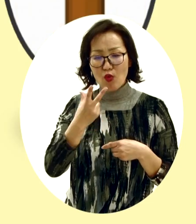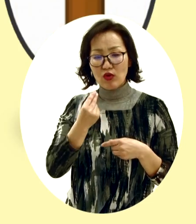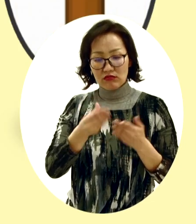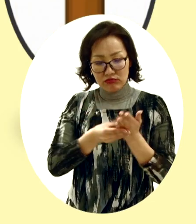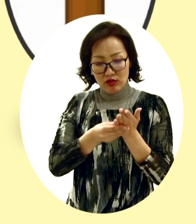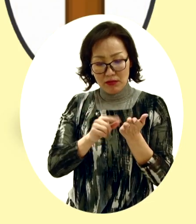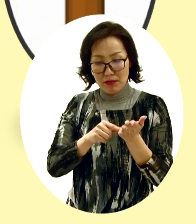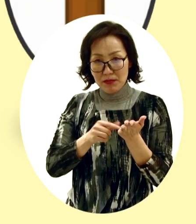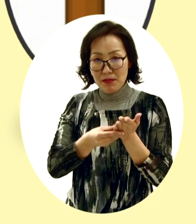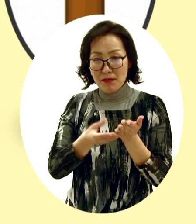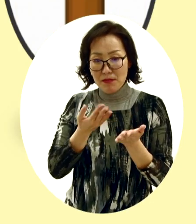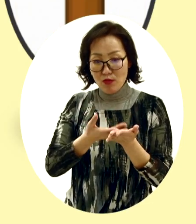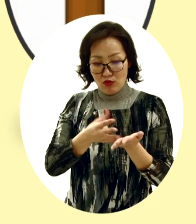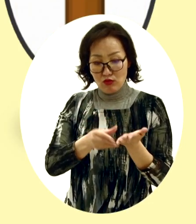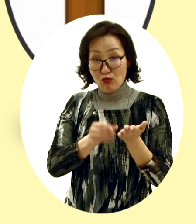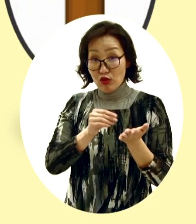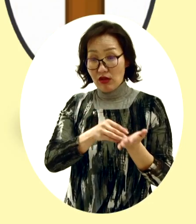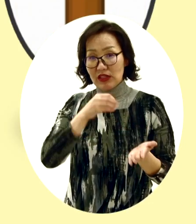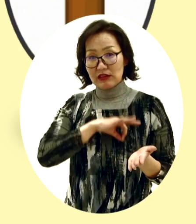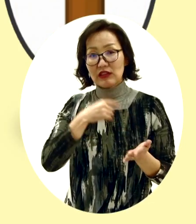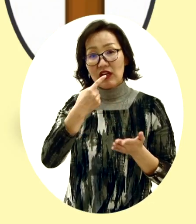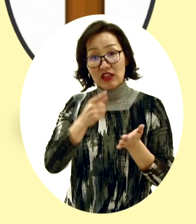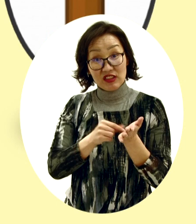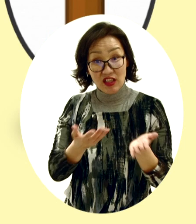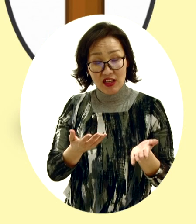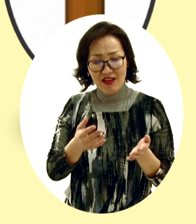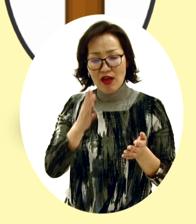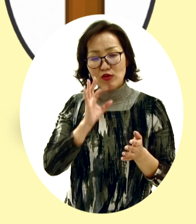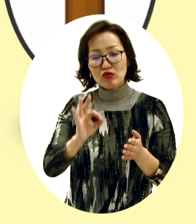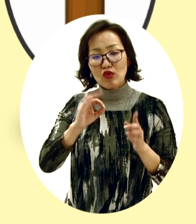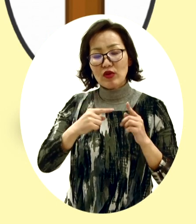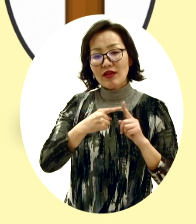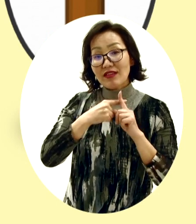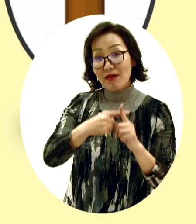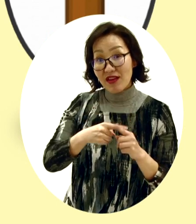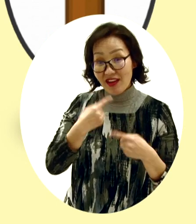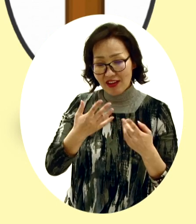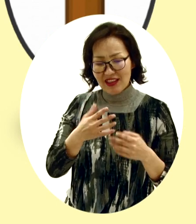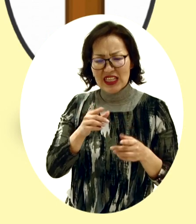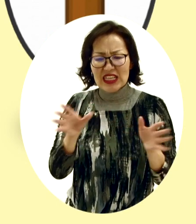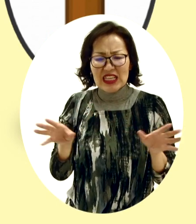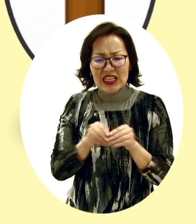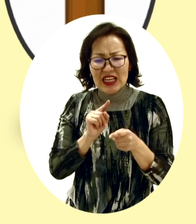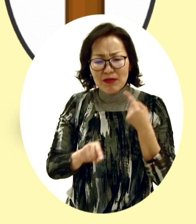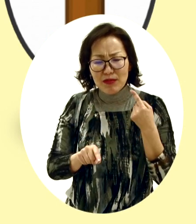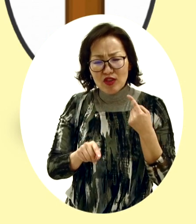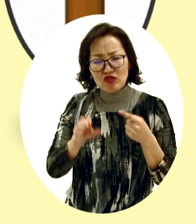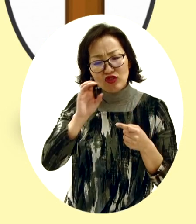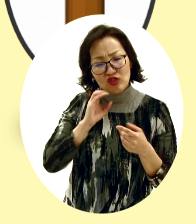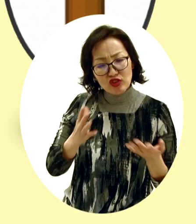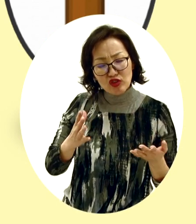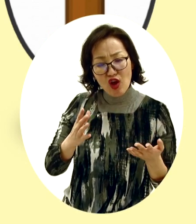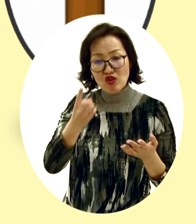зүйл дээр үндэслэн ярина. Мөн ээлдэг ярих юм байна. Хялбар, сонирхолтой,